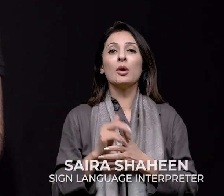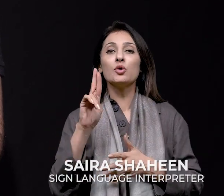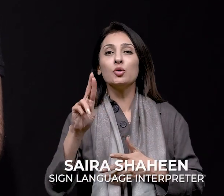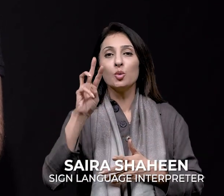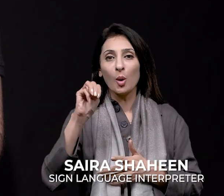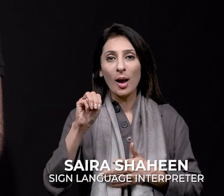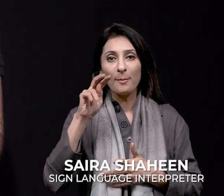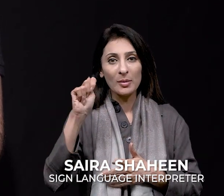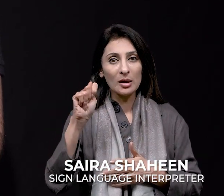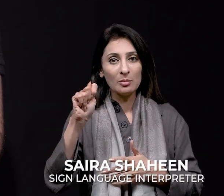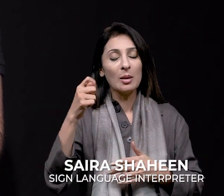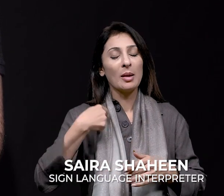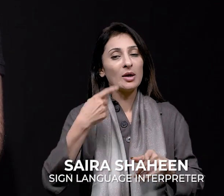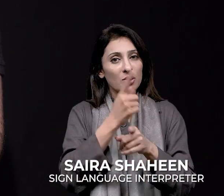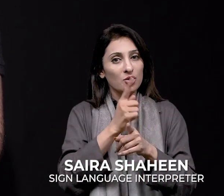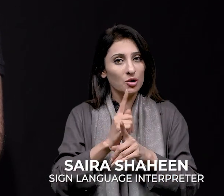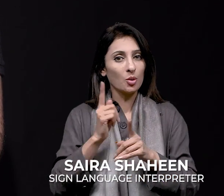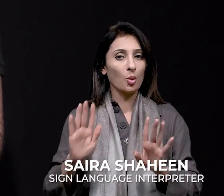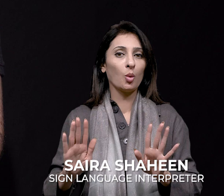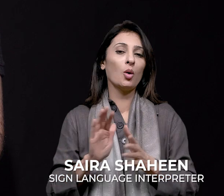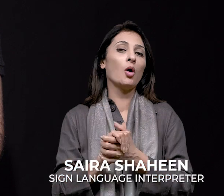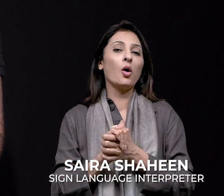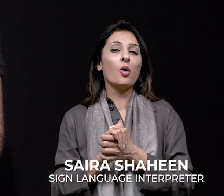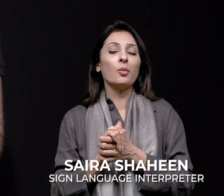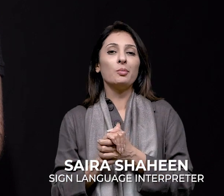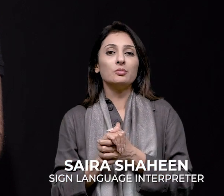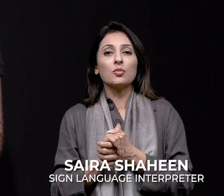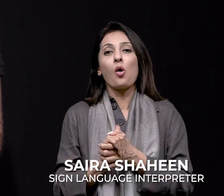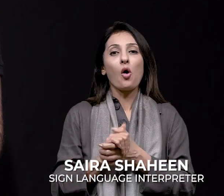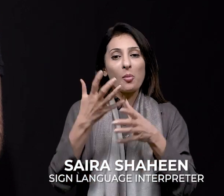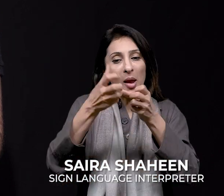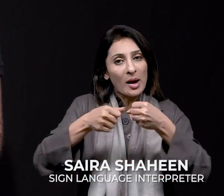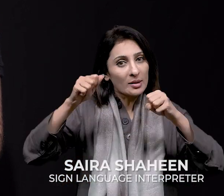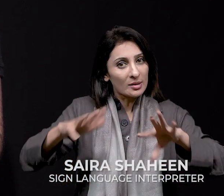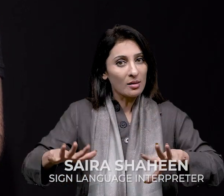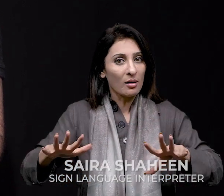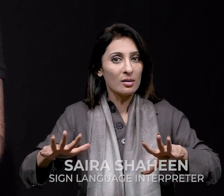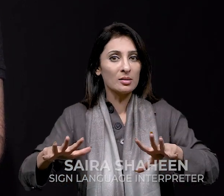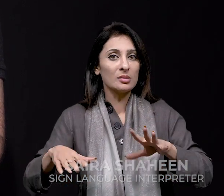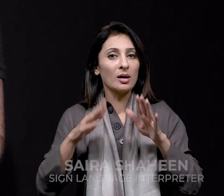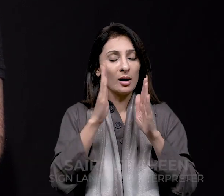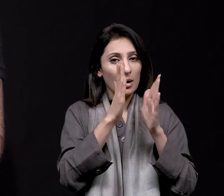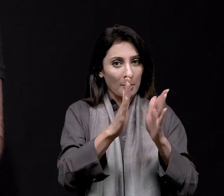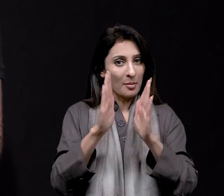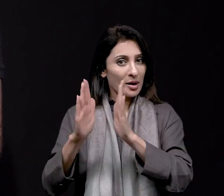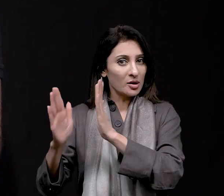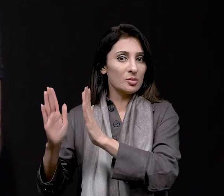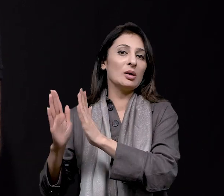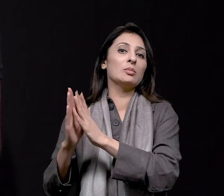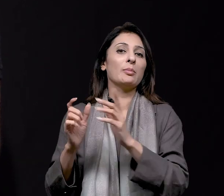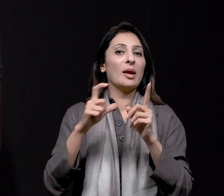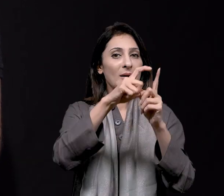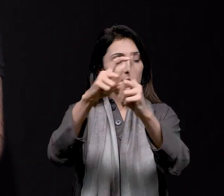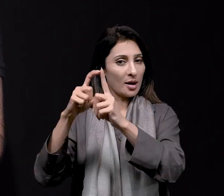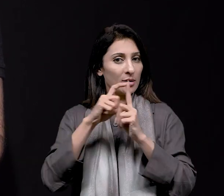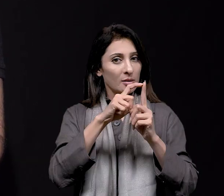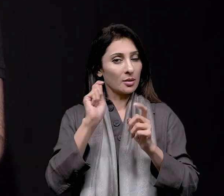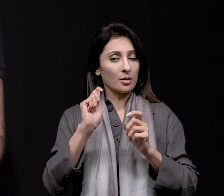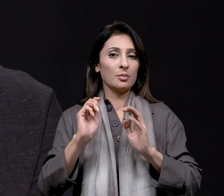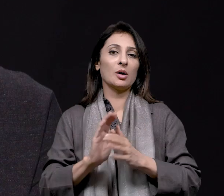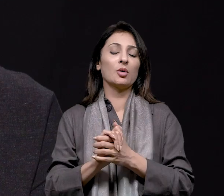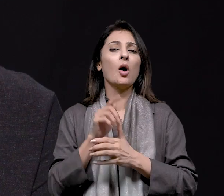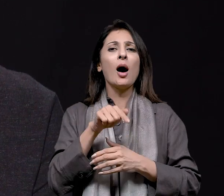میں UMD میں ایز این اسسٹنٹ پروفیسر اور ان کے سینٹر فار ڈیزاسٹر مینجمنٹ میں ایز اے ڈائریکٹر کام